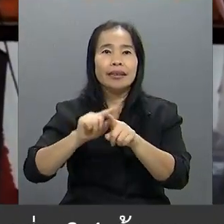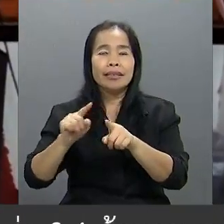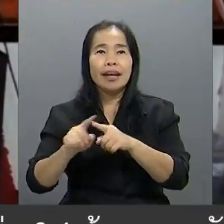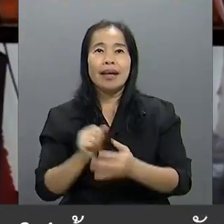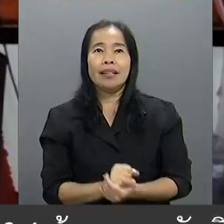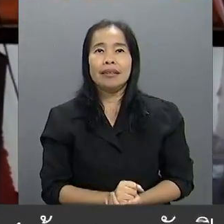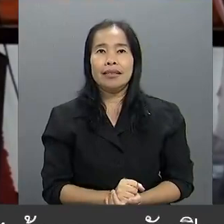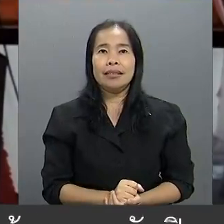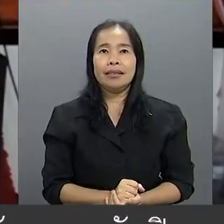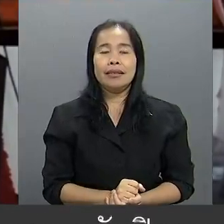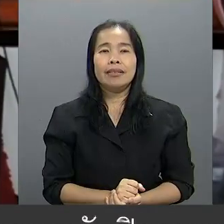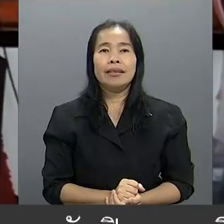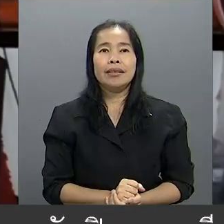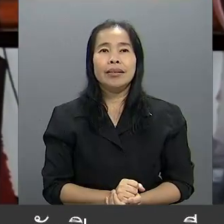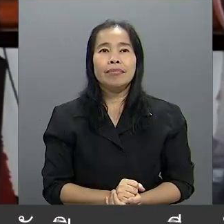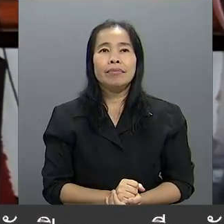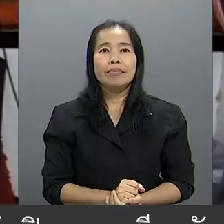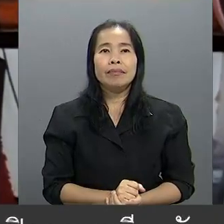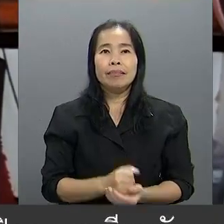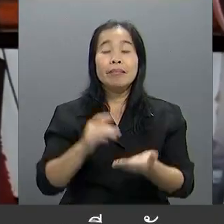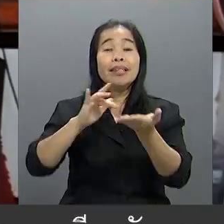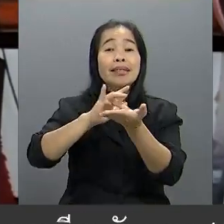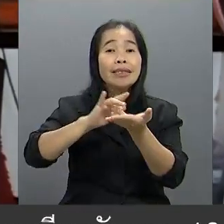EM อะไรต่างนะครับมียาลดกร